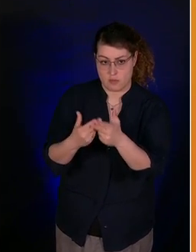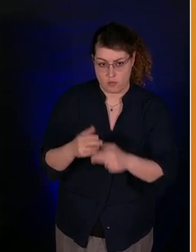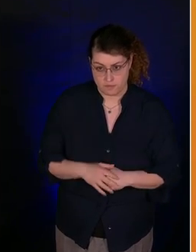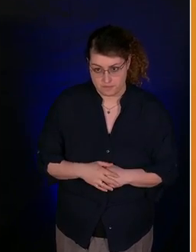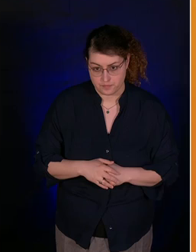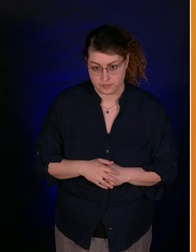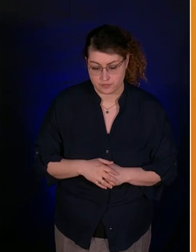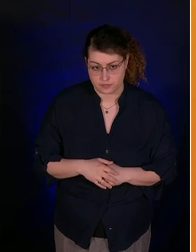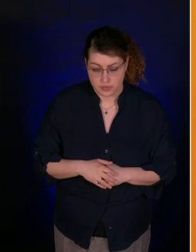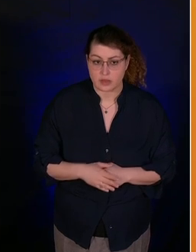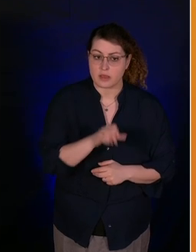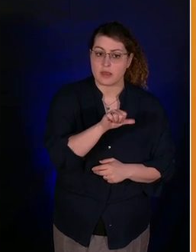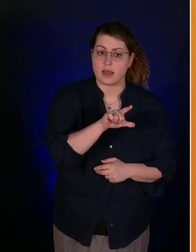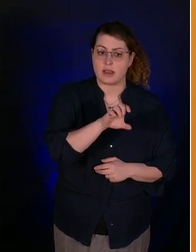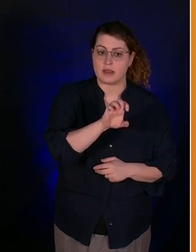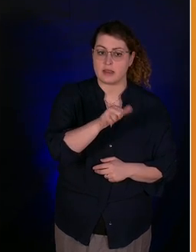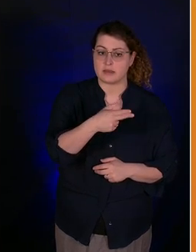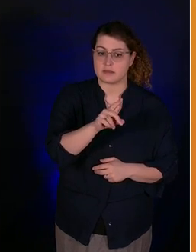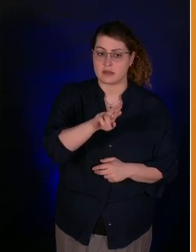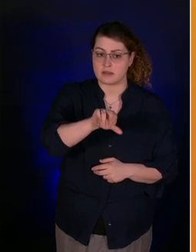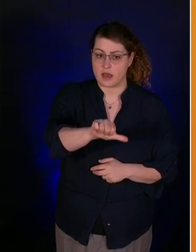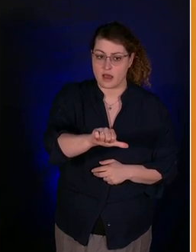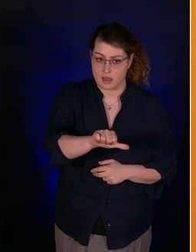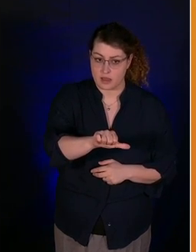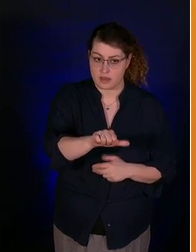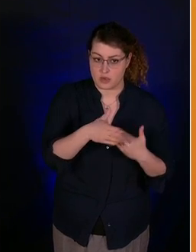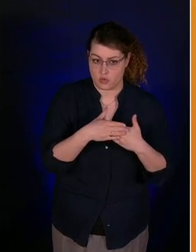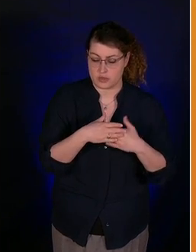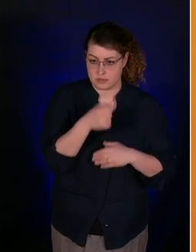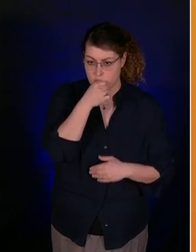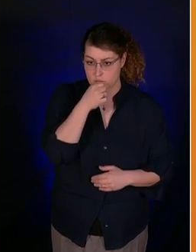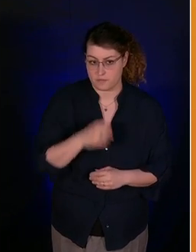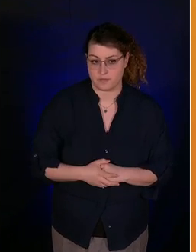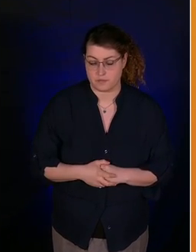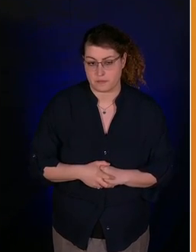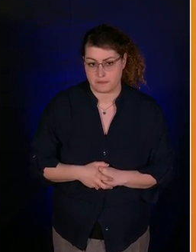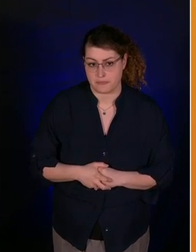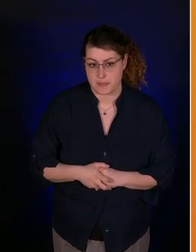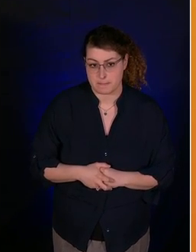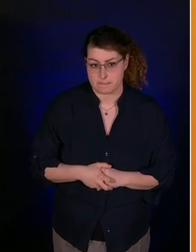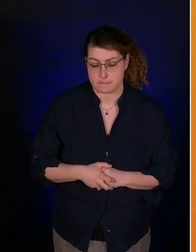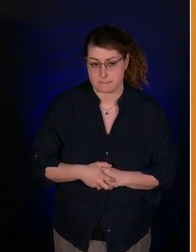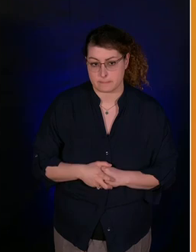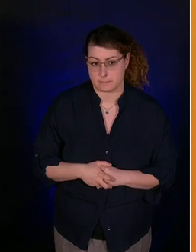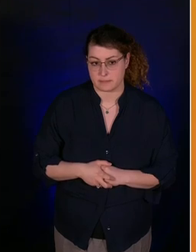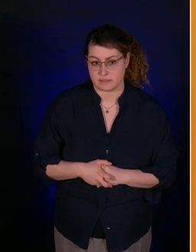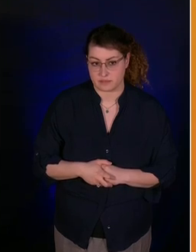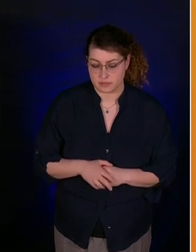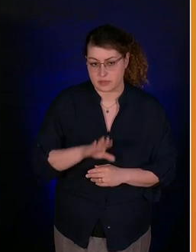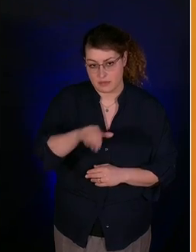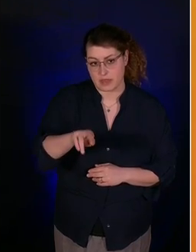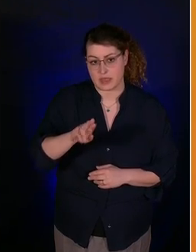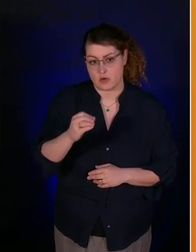préparer. Alexandra Pourroy, si tu es à côté du micro, bah vas-y, prends-le. Et ensuite, ça sera Romain